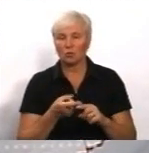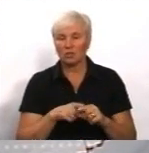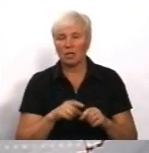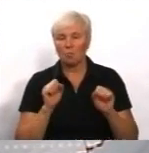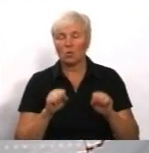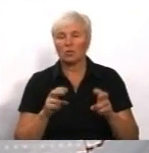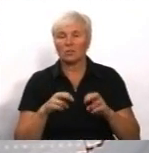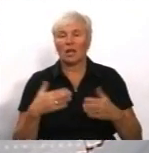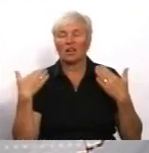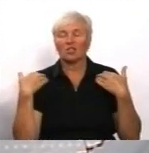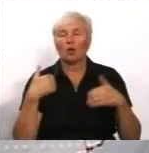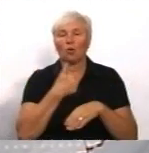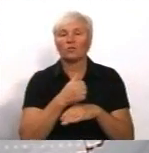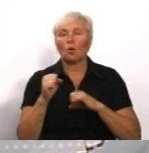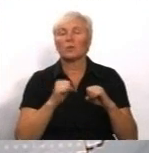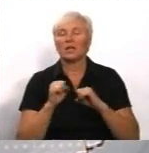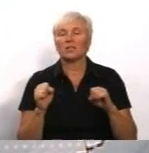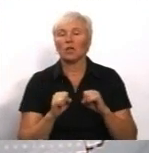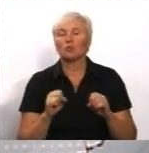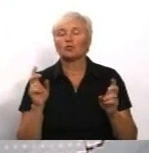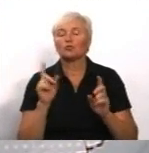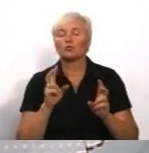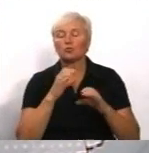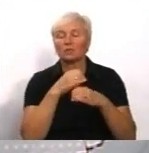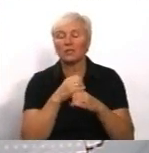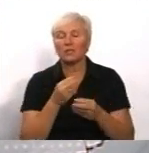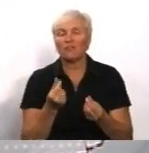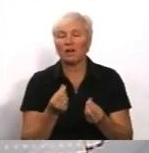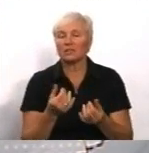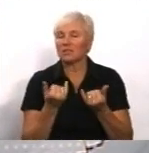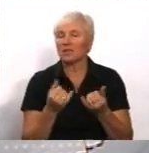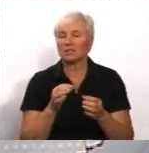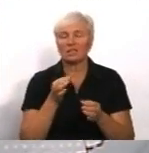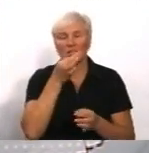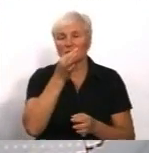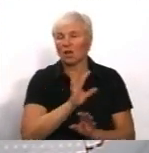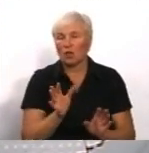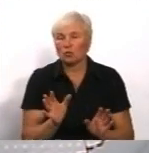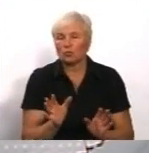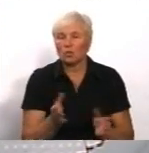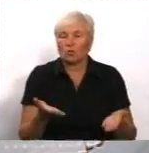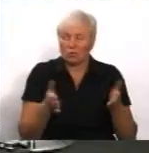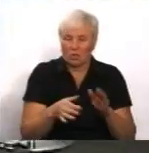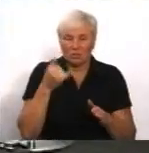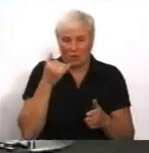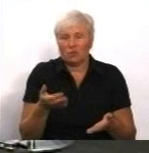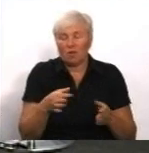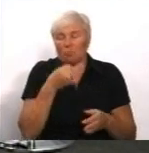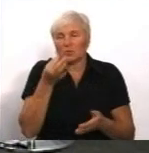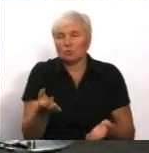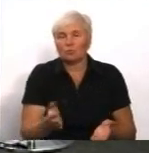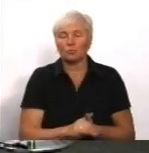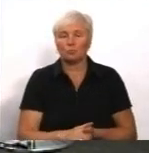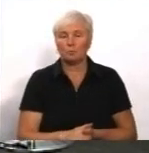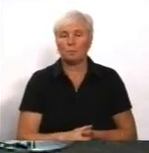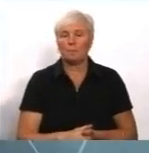начальник головного управління щодо дослідження. Вартість я зараз не назву, якщо залишити телефон, я можу сказати. Інга